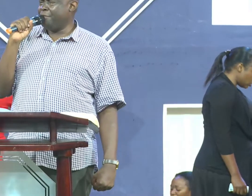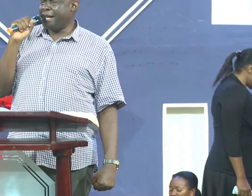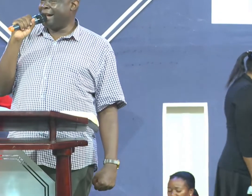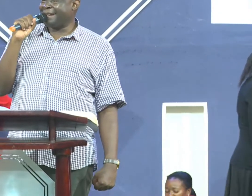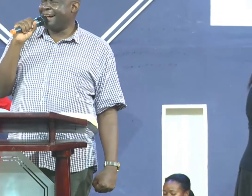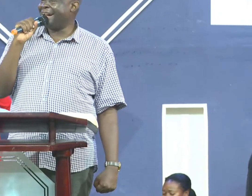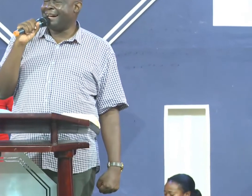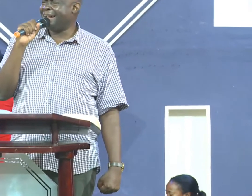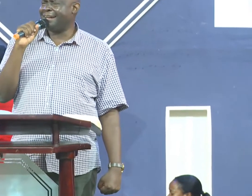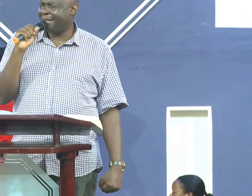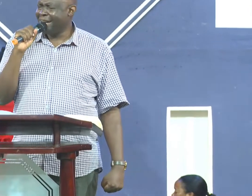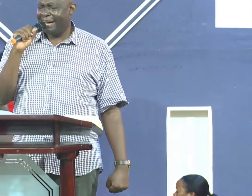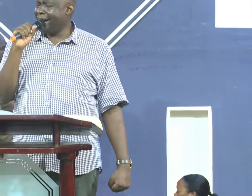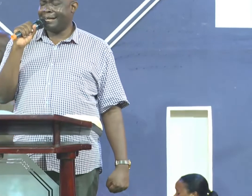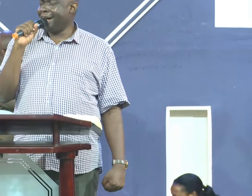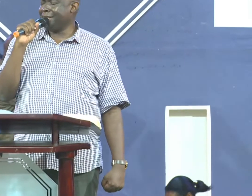ky'olikomyawo emyaka